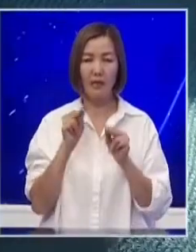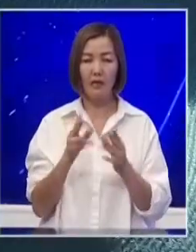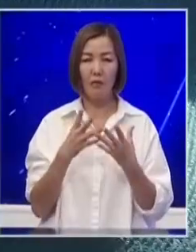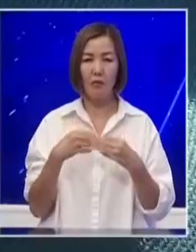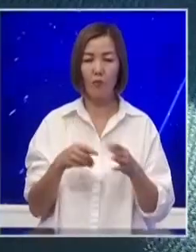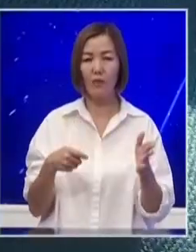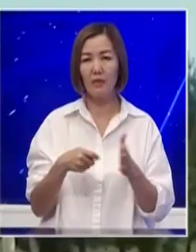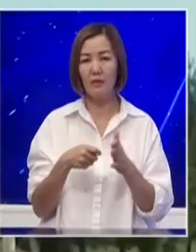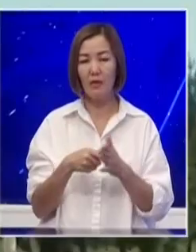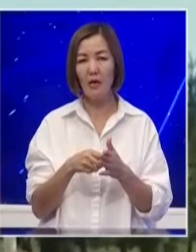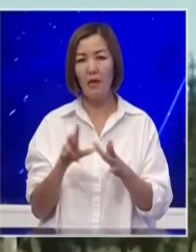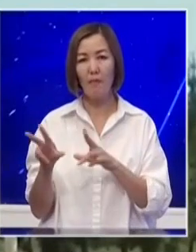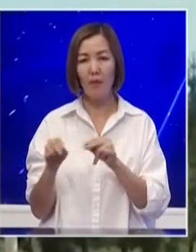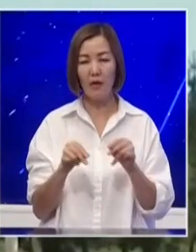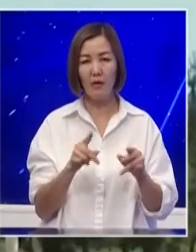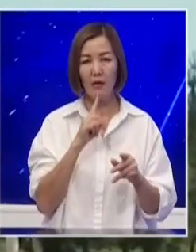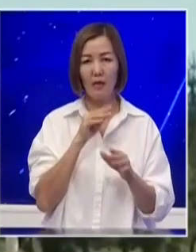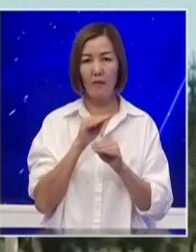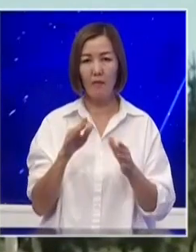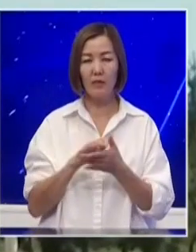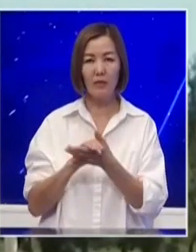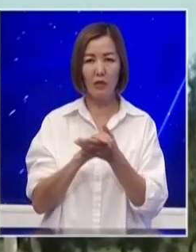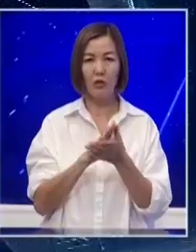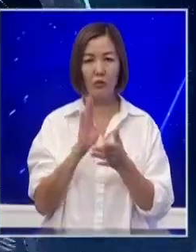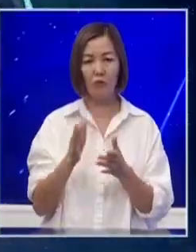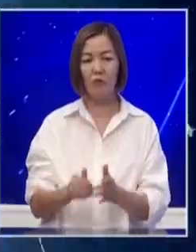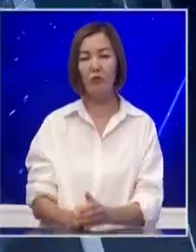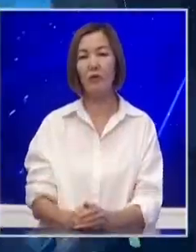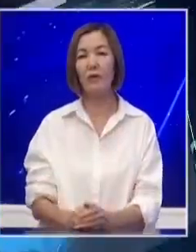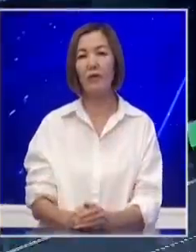жанұяларында бақыт болсын. Еліміз аман, жұртымыз тыныш болсын.